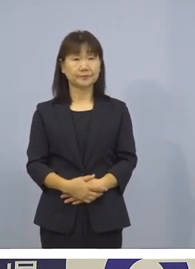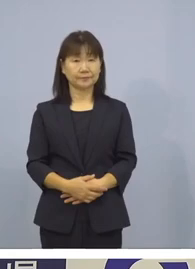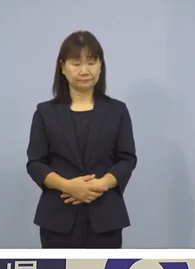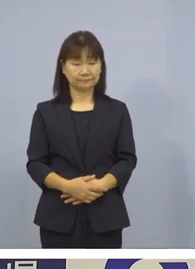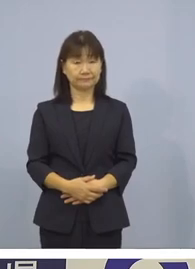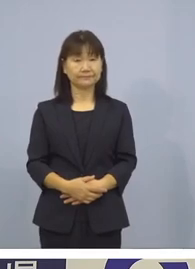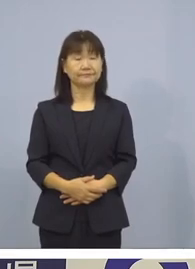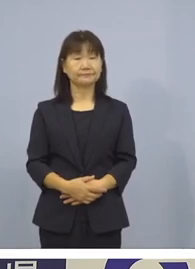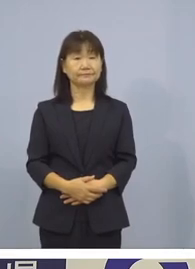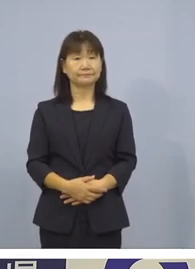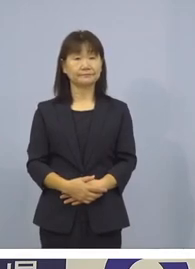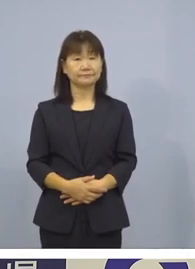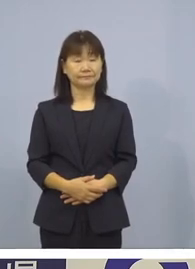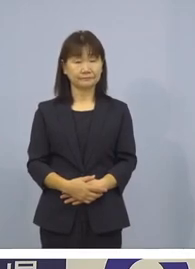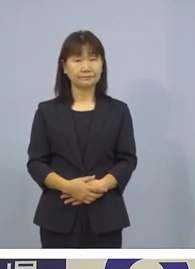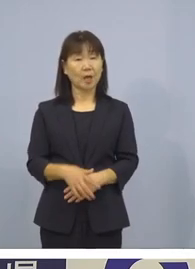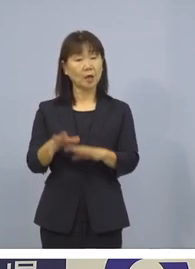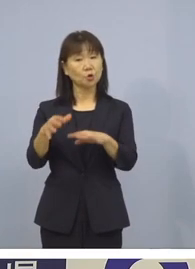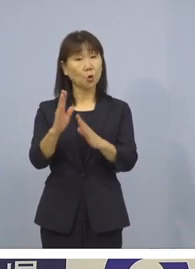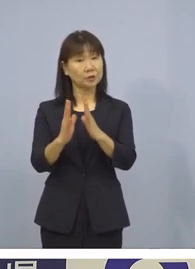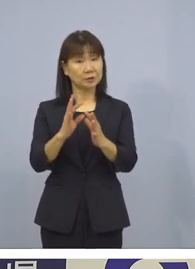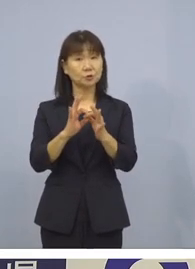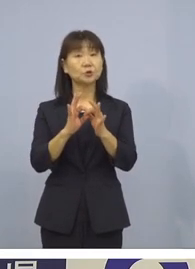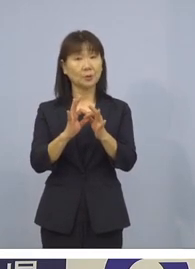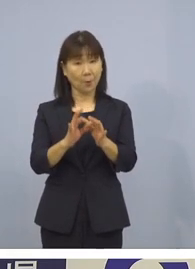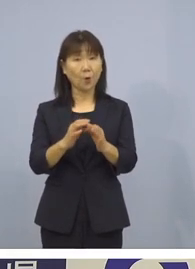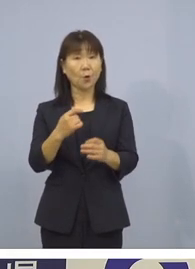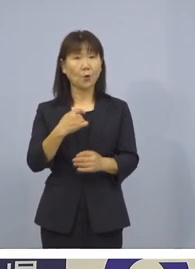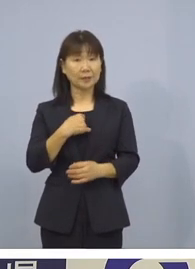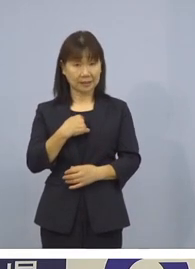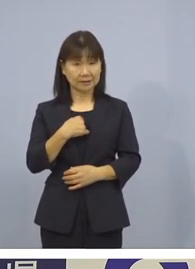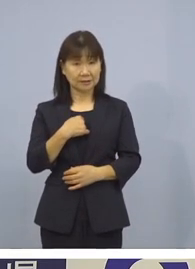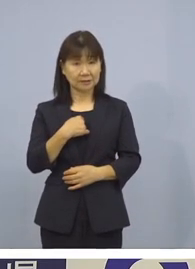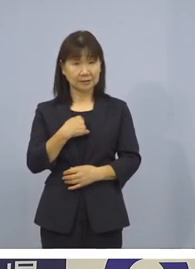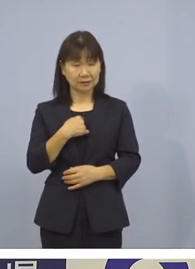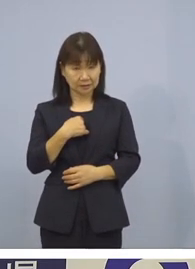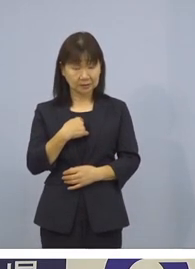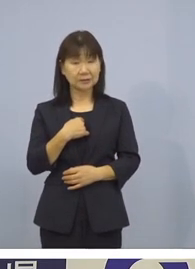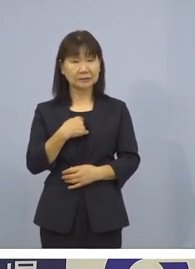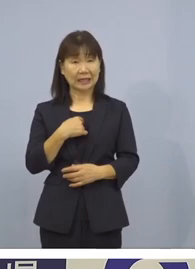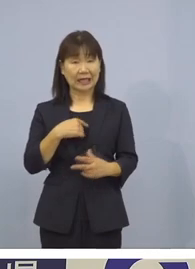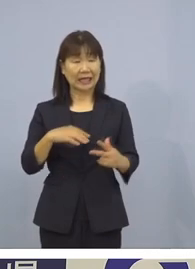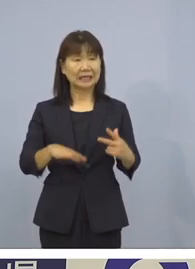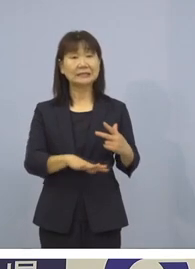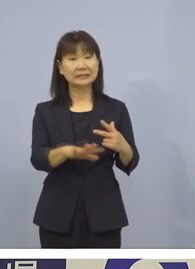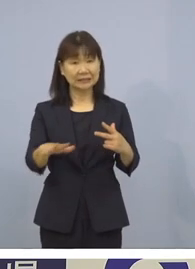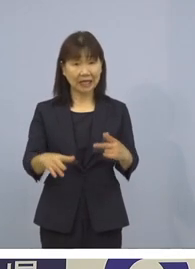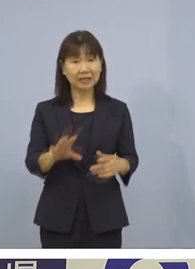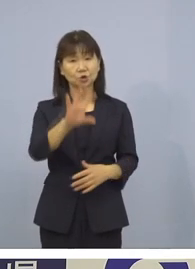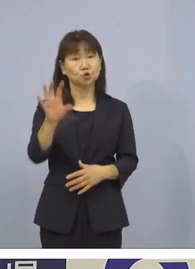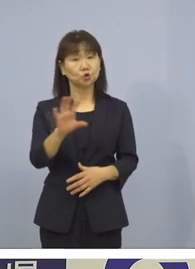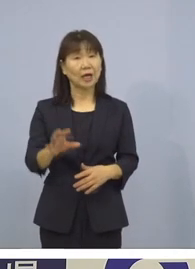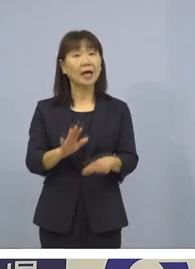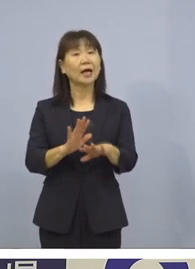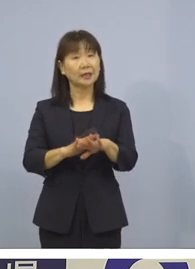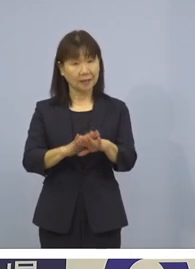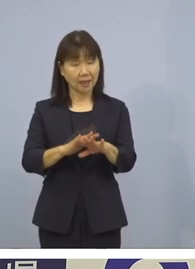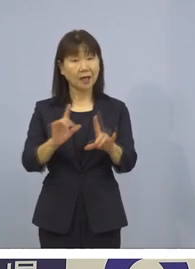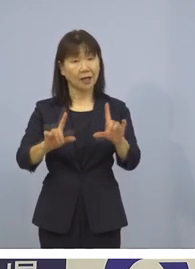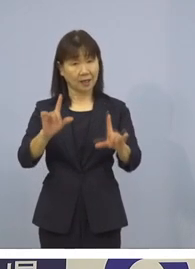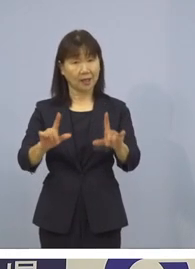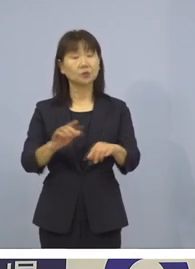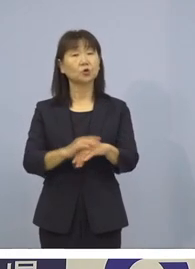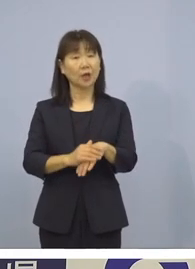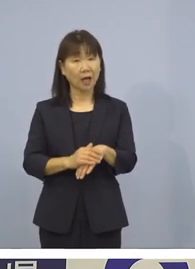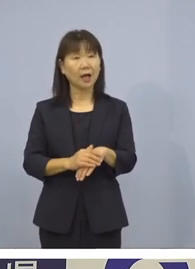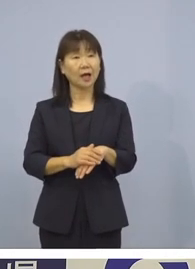はい、まあ、あと、まあ、農林についてもこれも私ども資源循環型だとか GX、 こういったものも今後骨太